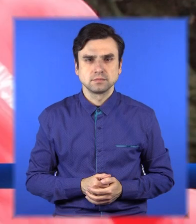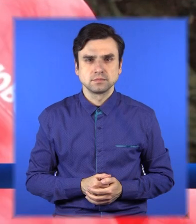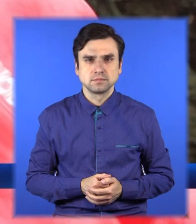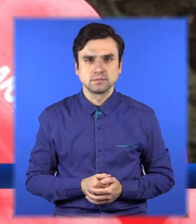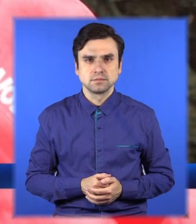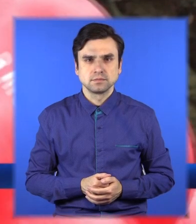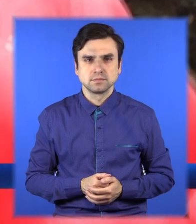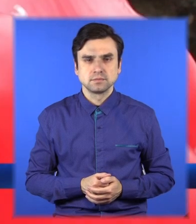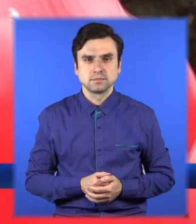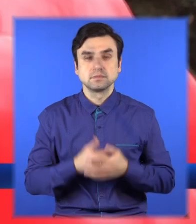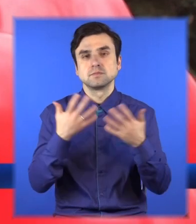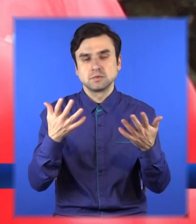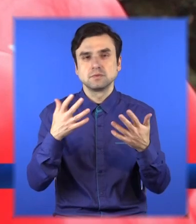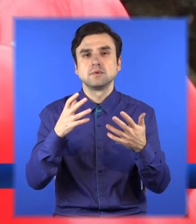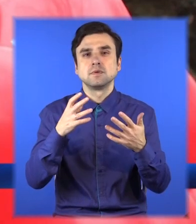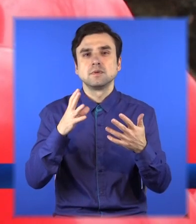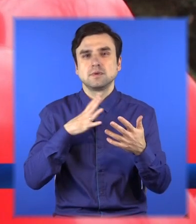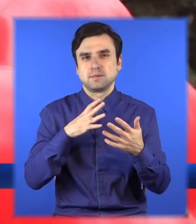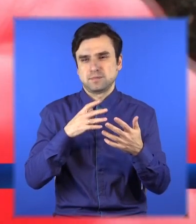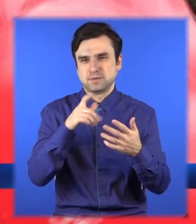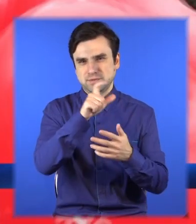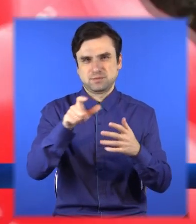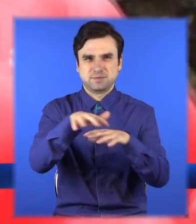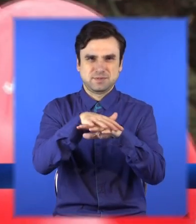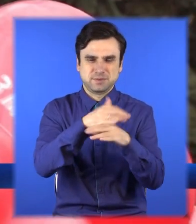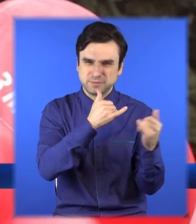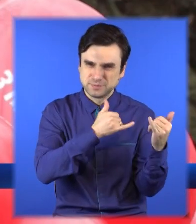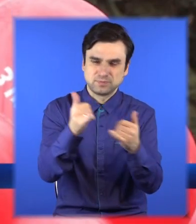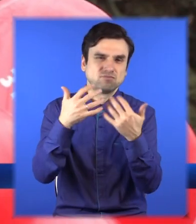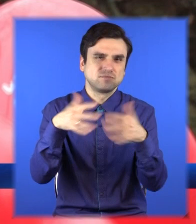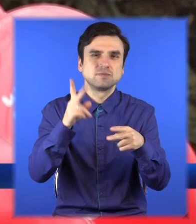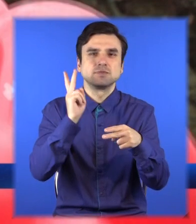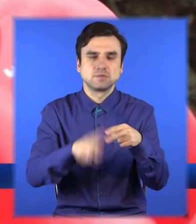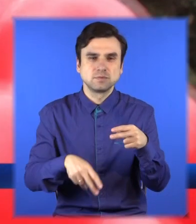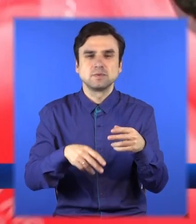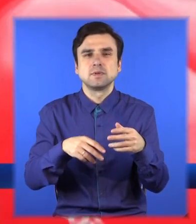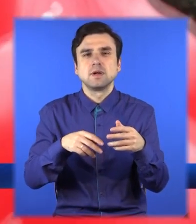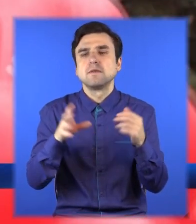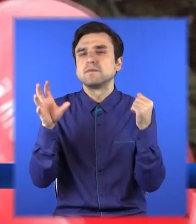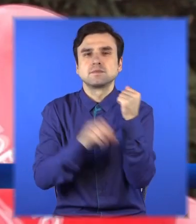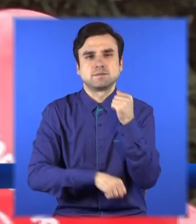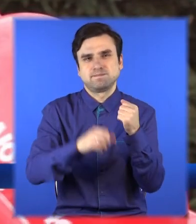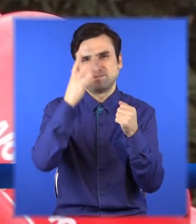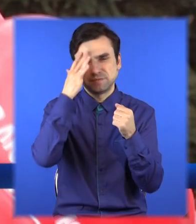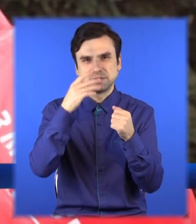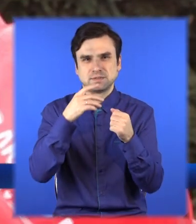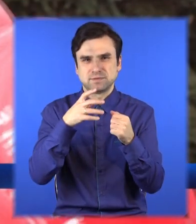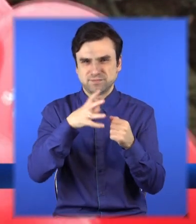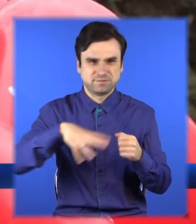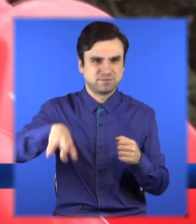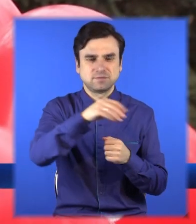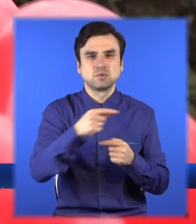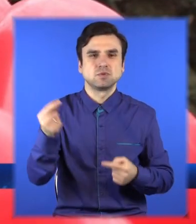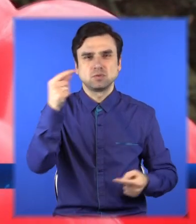Ось і фінішувала наша найромантичніша акція. Наостанок хочеться побажати, нехай романтика у вашому житті